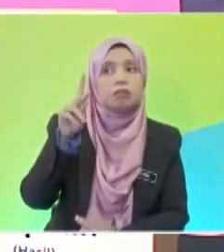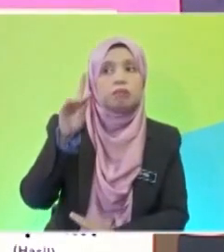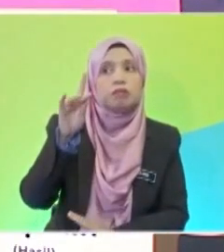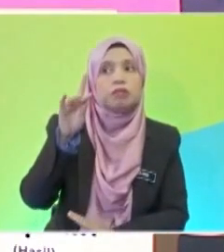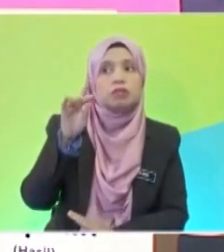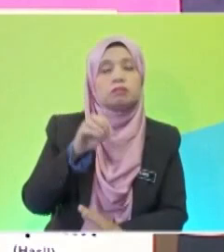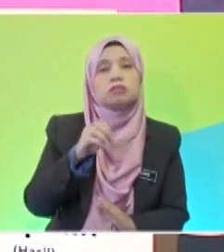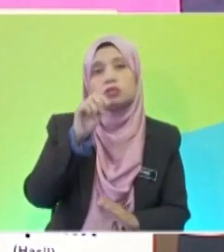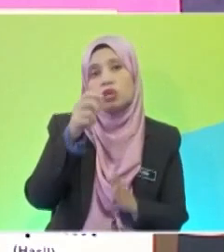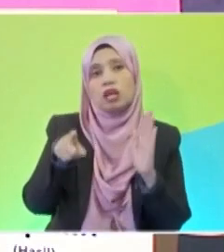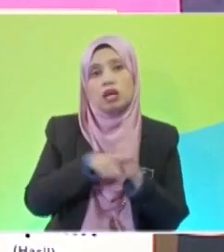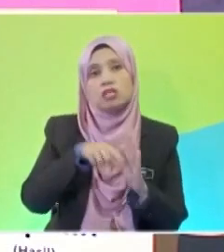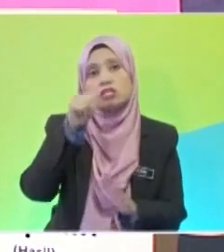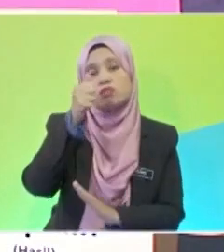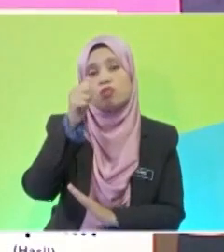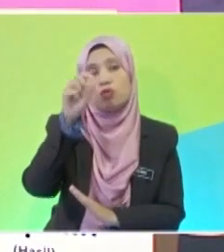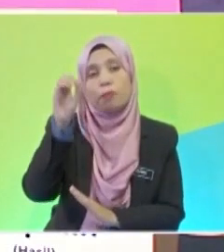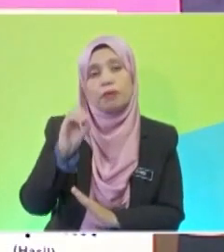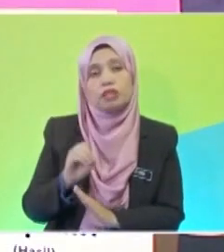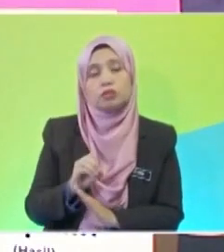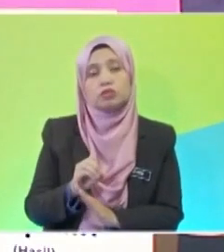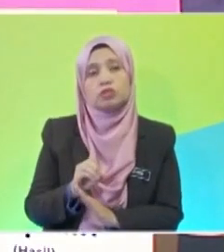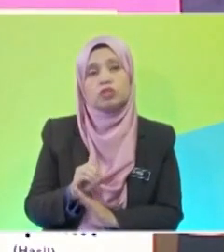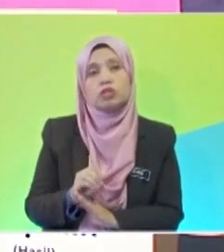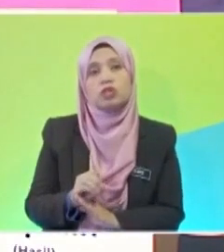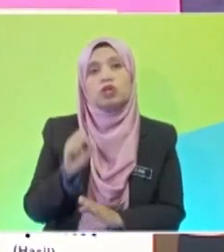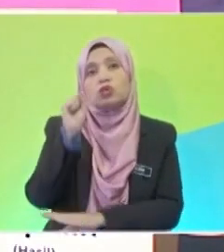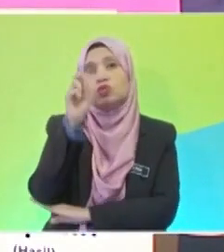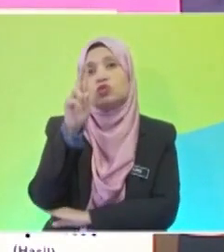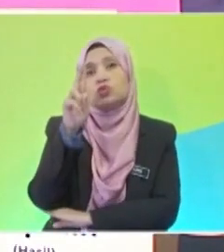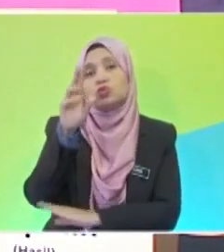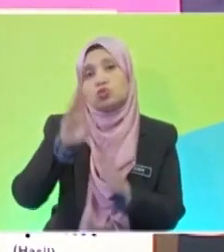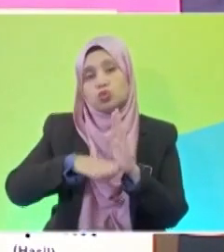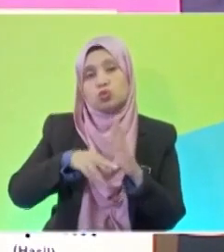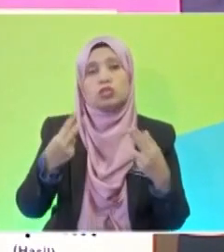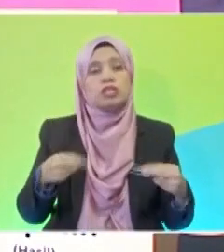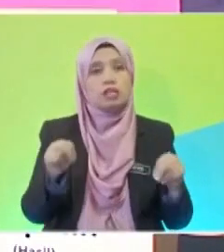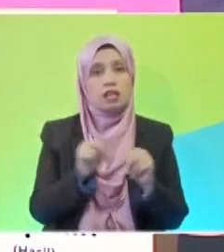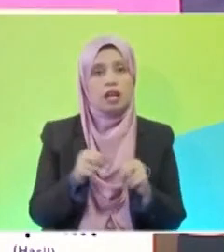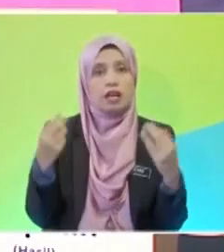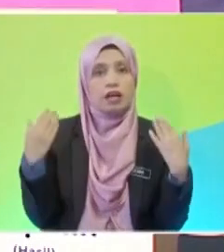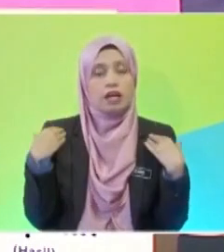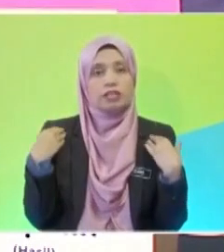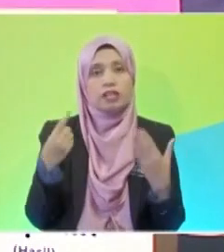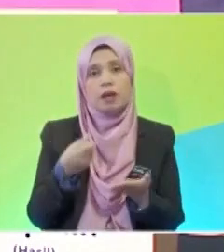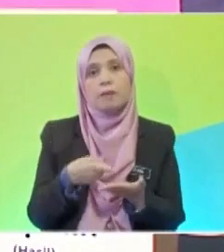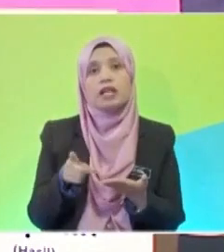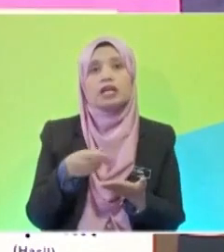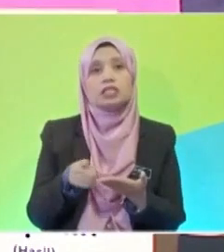dengan 10% susut nilai itu. Dan susut nilai ini adalah belanja. Dia tak akan jadi hasil